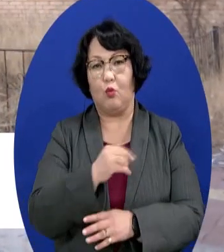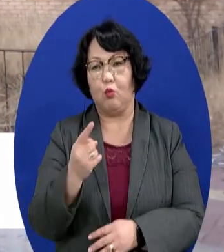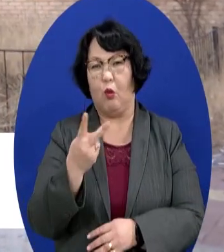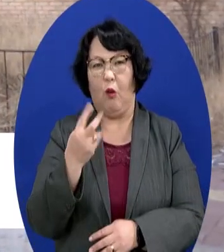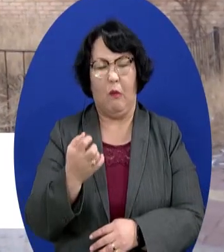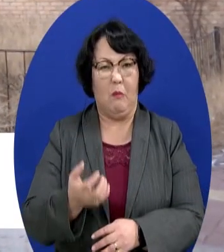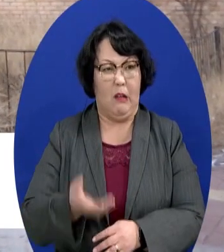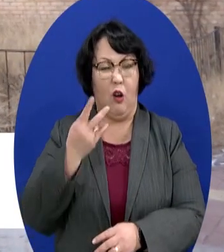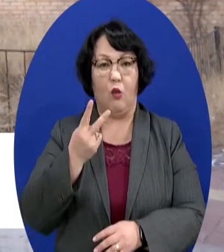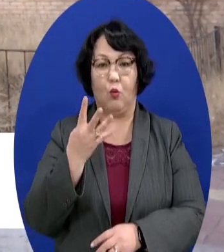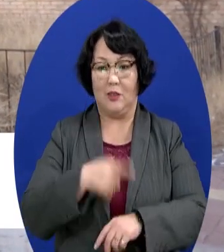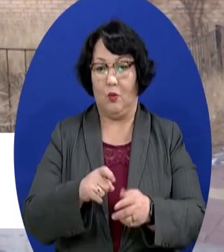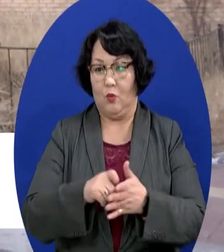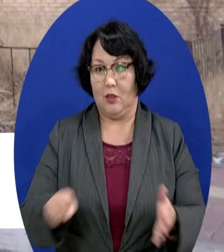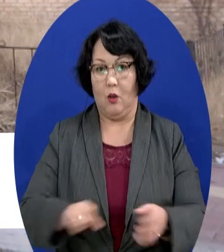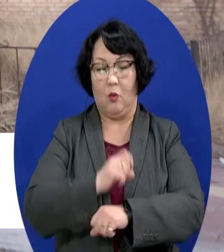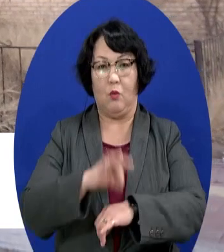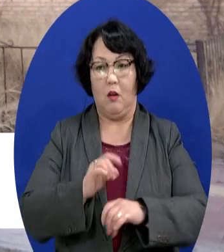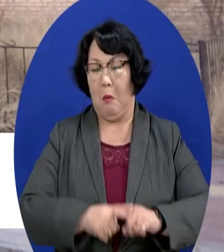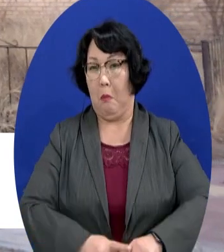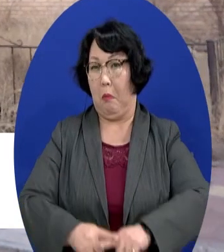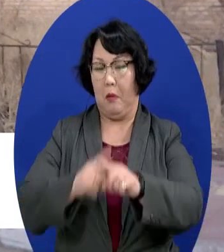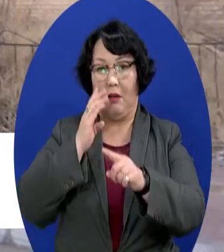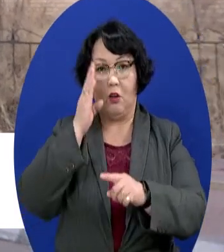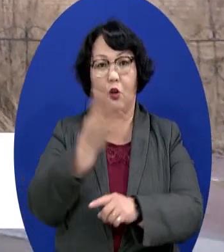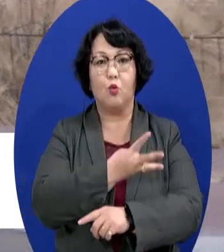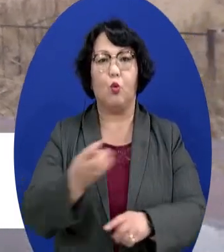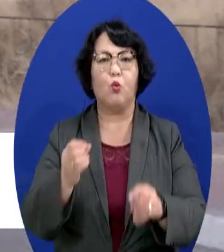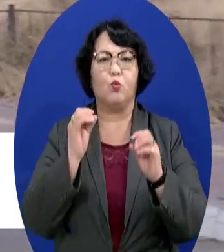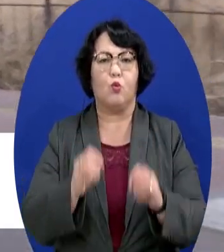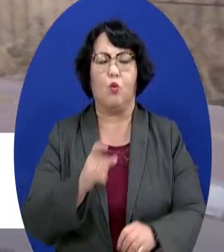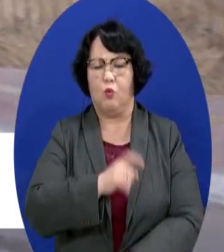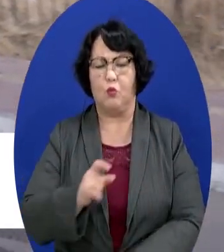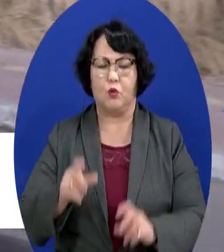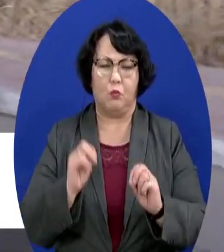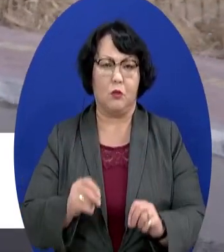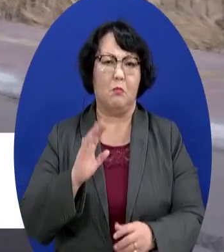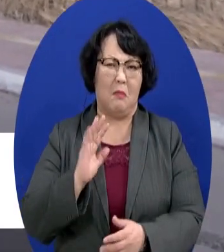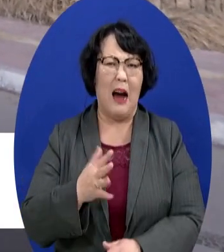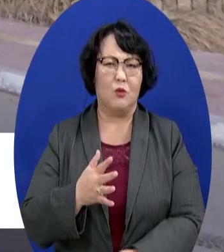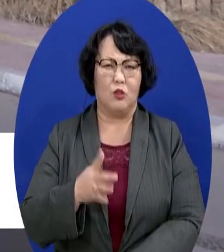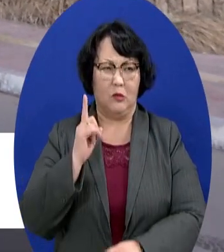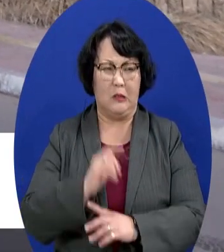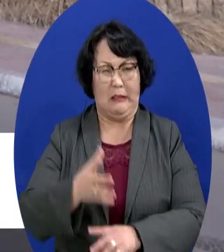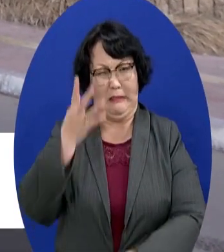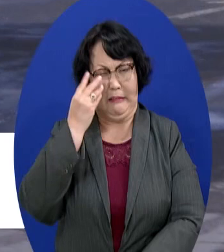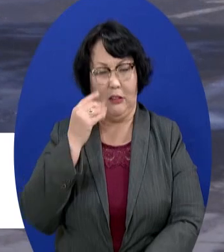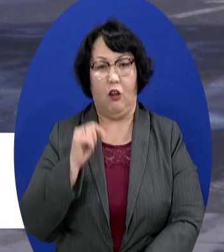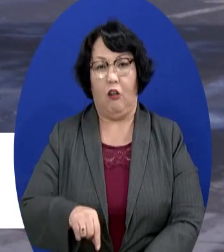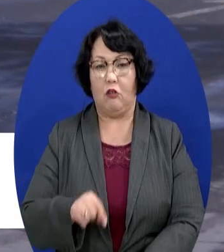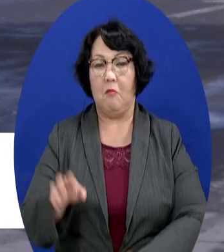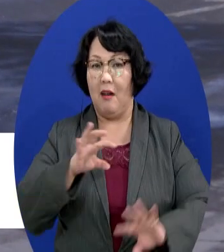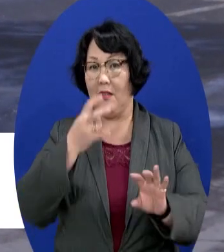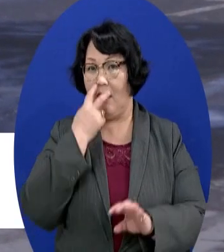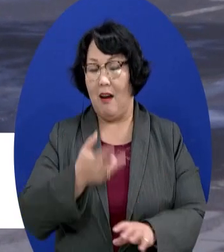Цаашдаа 24 цагийн хугацаанд халдвар авсан хүний тоо 400-д хүрч магадгүй байгааг халдвар төчин судлалын үндэсний төвөөс мэдээлж байна. Ингээд бодоход одоогийн нөхцөл